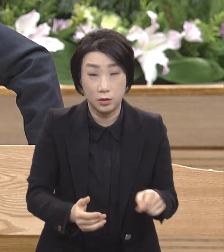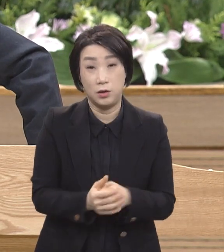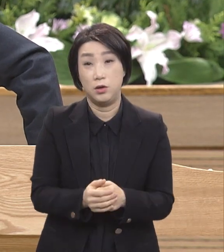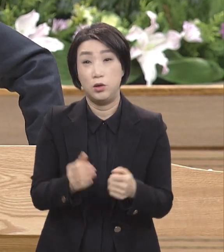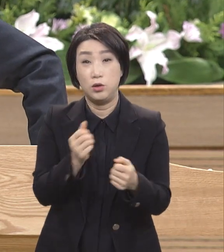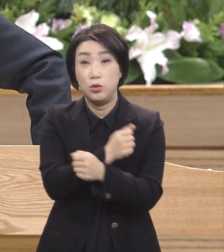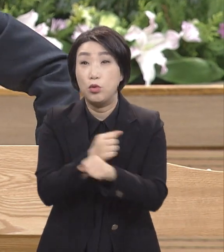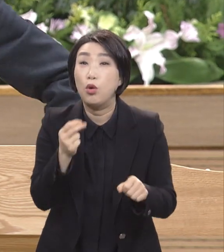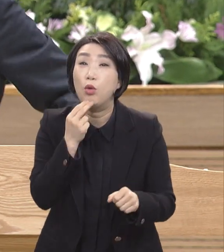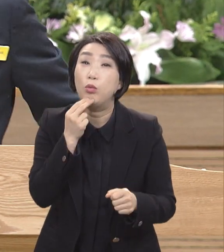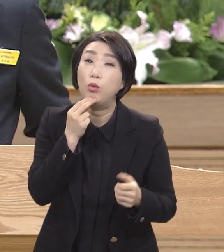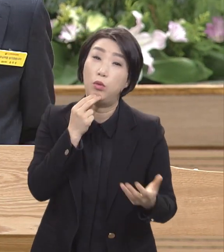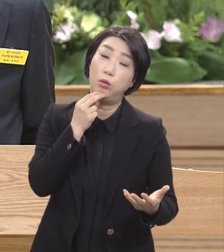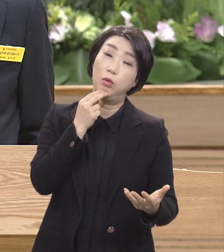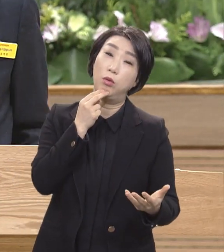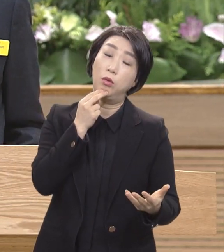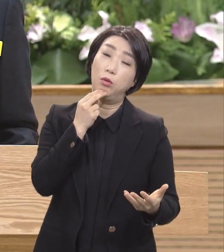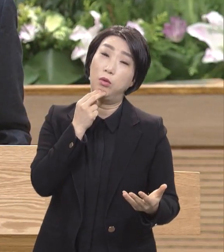용서받지 못하면